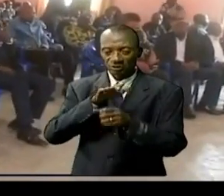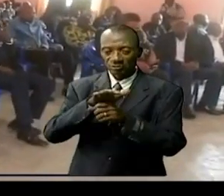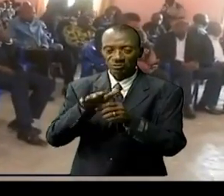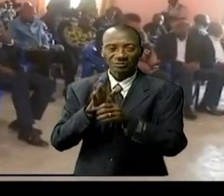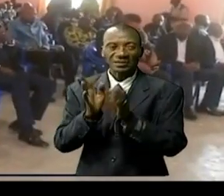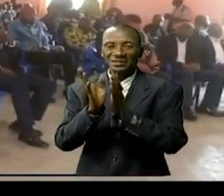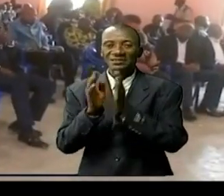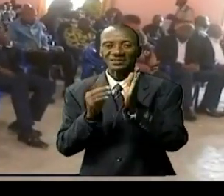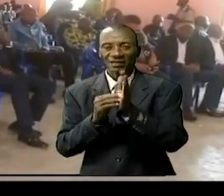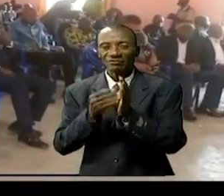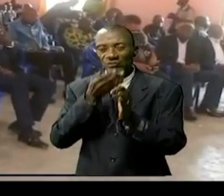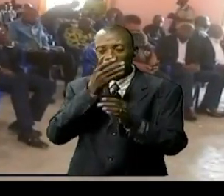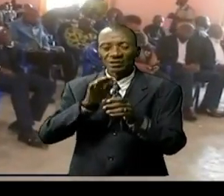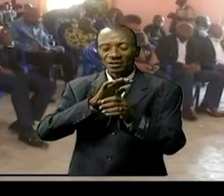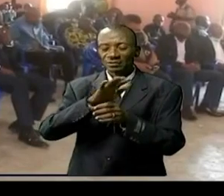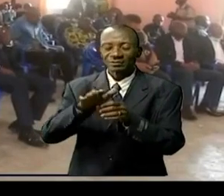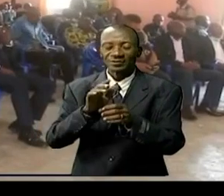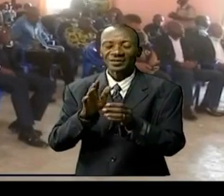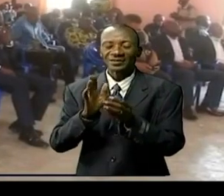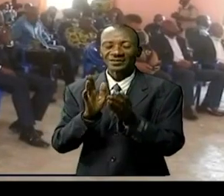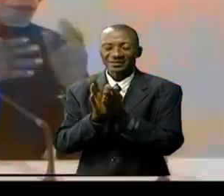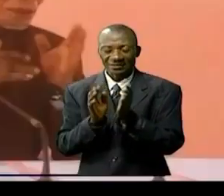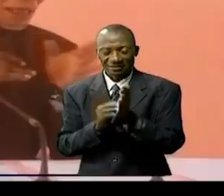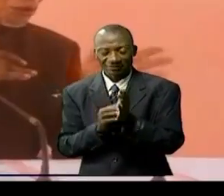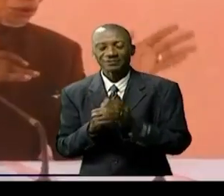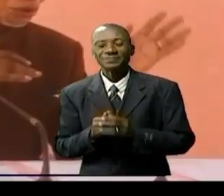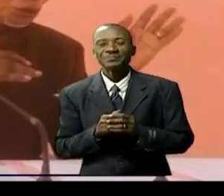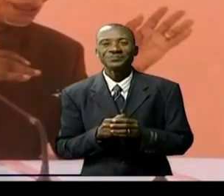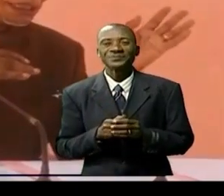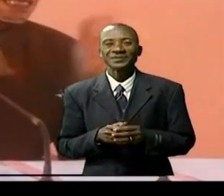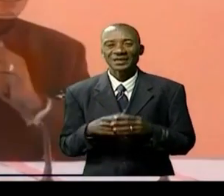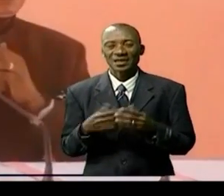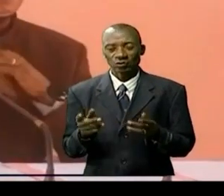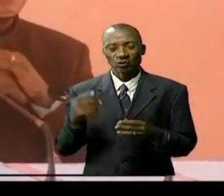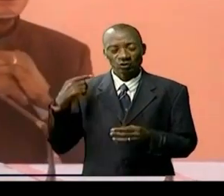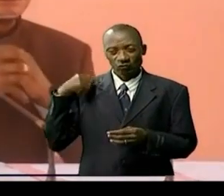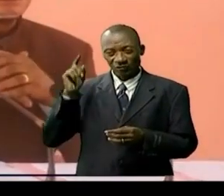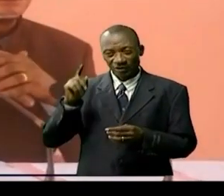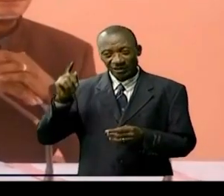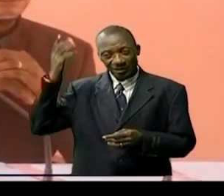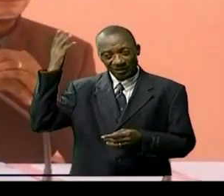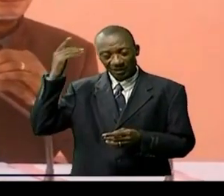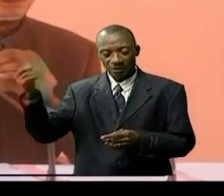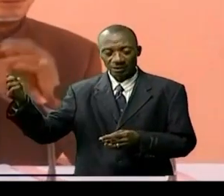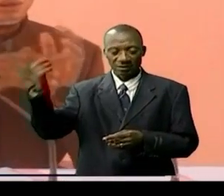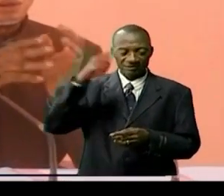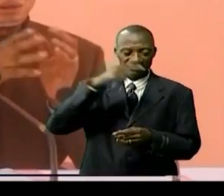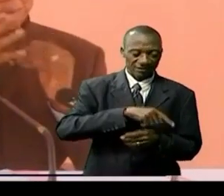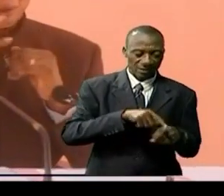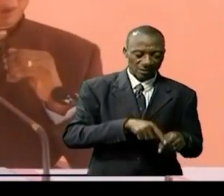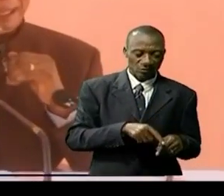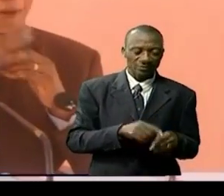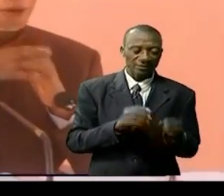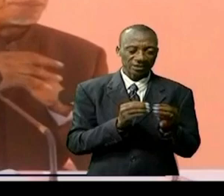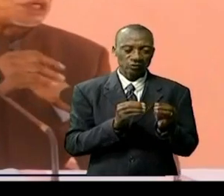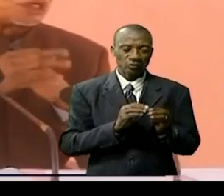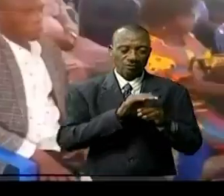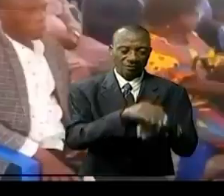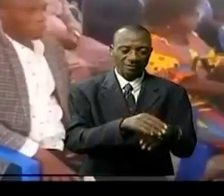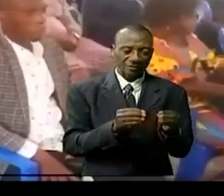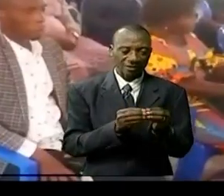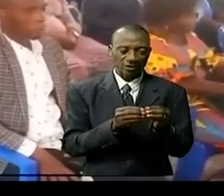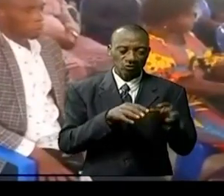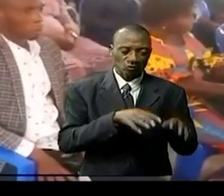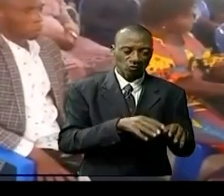gouverneur de province sans la capitale lui a permis également d'assister à la 10ème session angola rdc où les cas d'expulsion